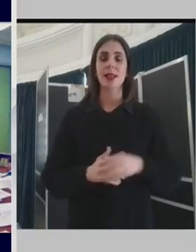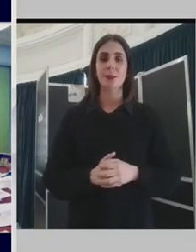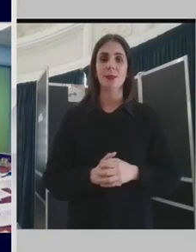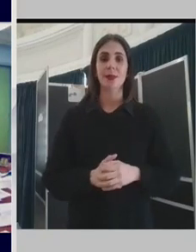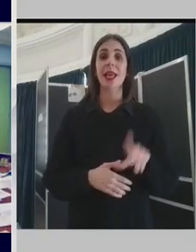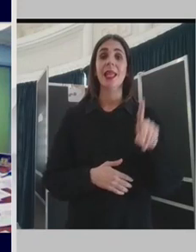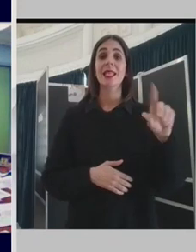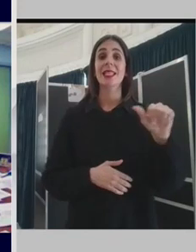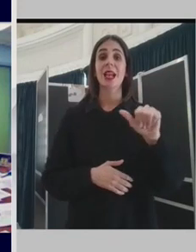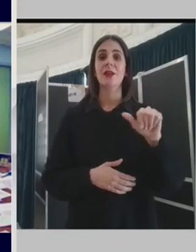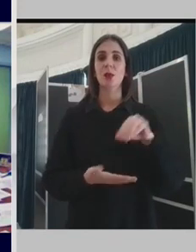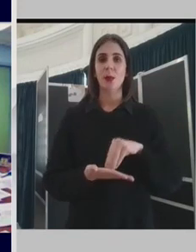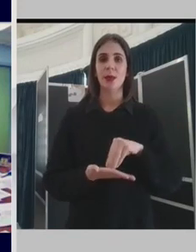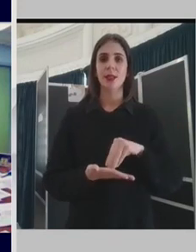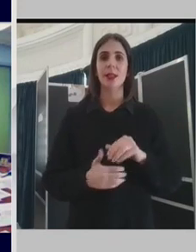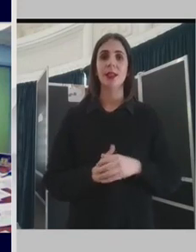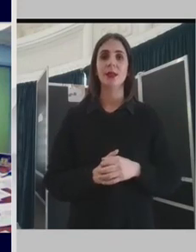Di Salvo?